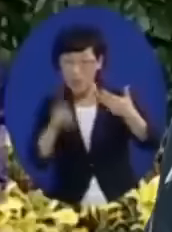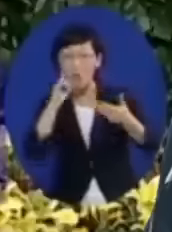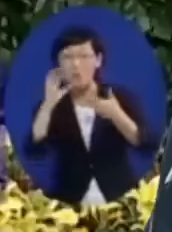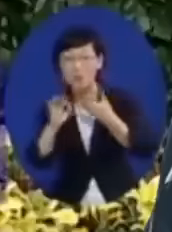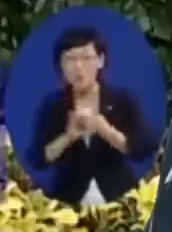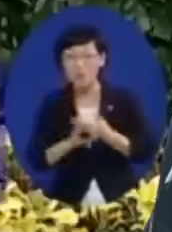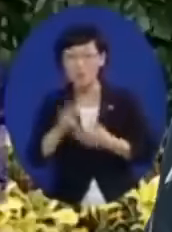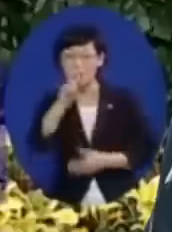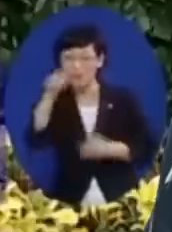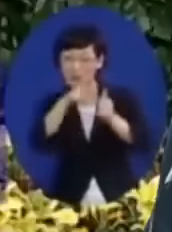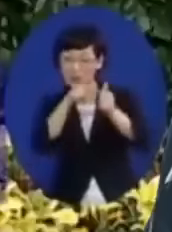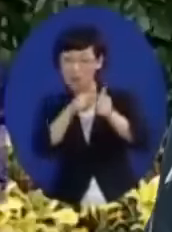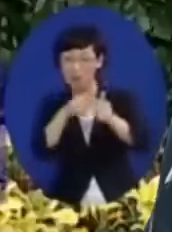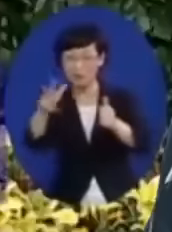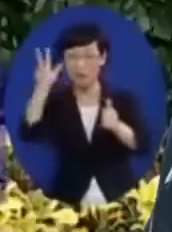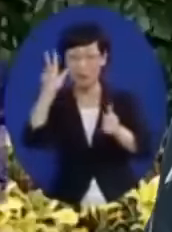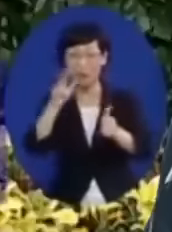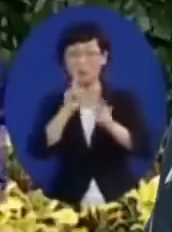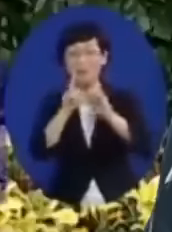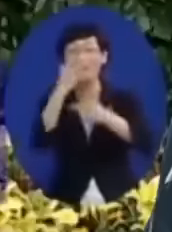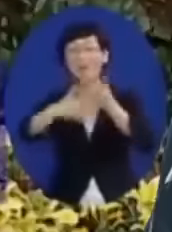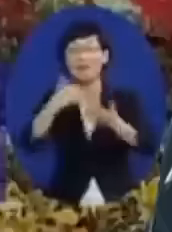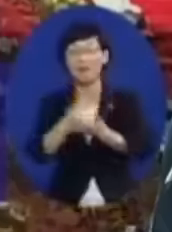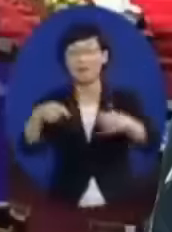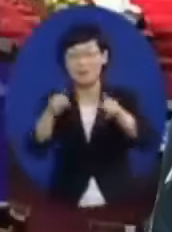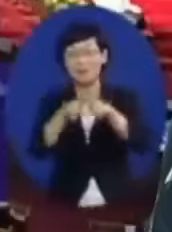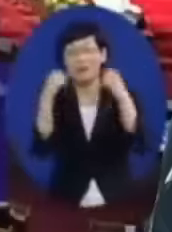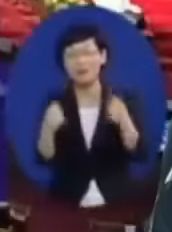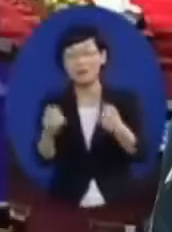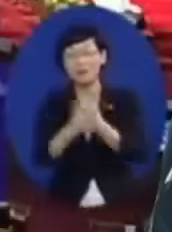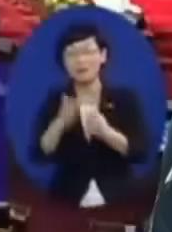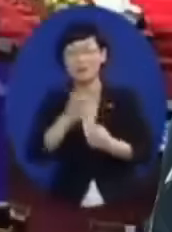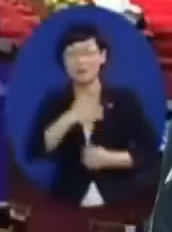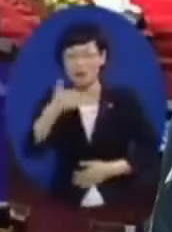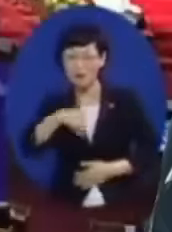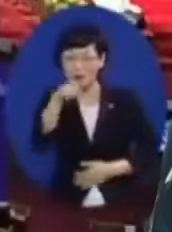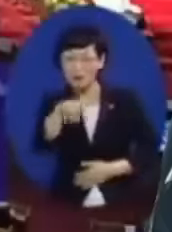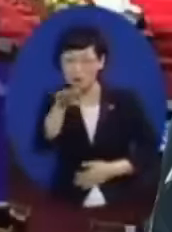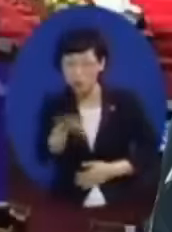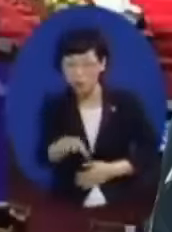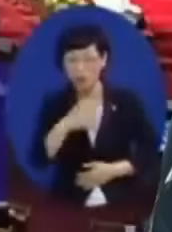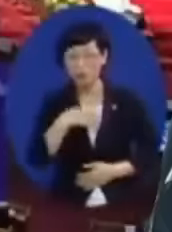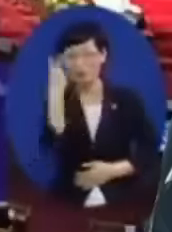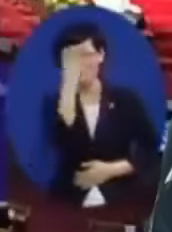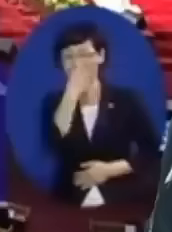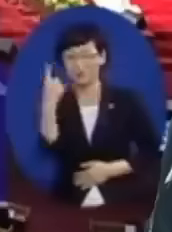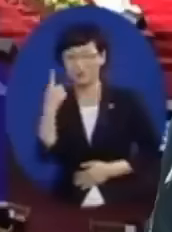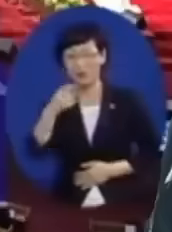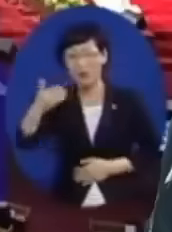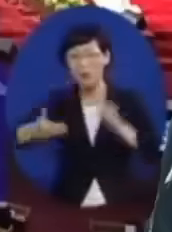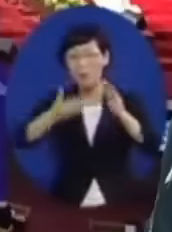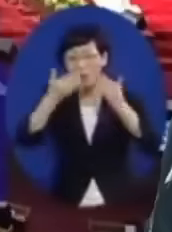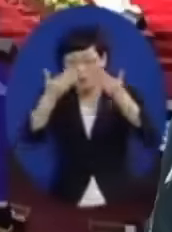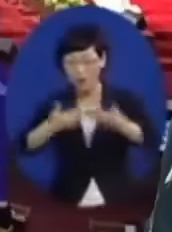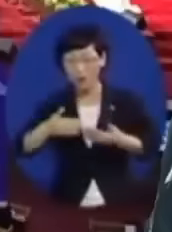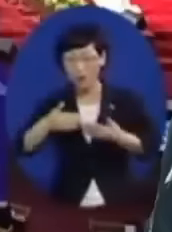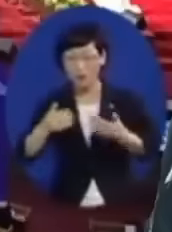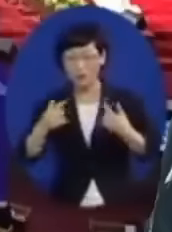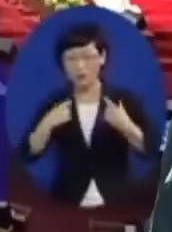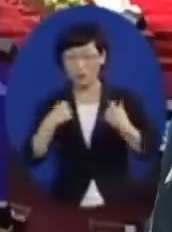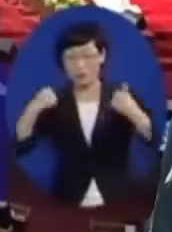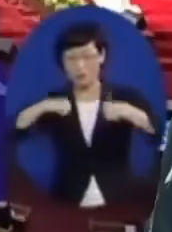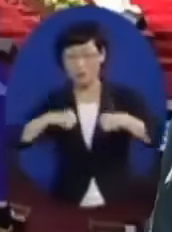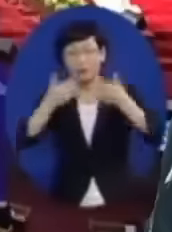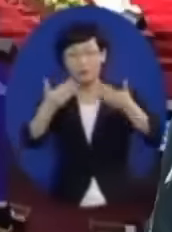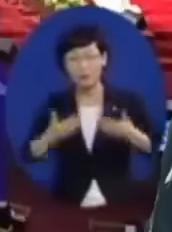서원하여 이르되 하나님이 나와 함께 계셔서 내가 가는 이 길에서 나를 지키시고 먹을 떡과 입을 옷을